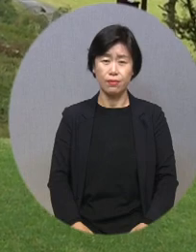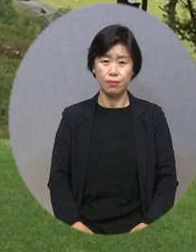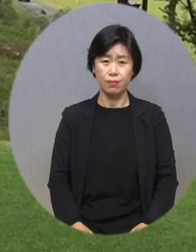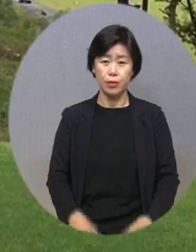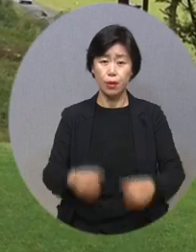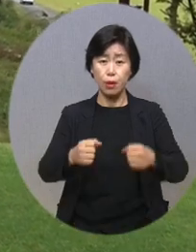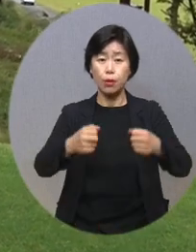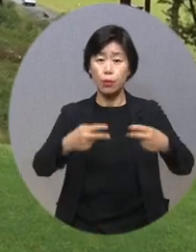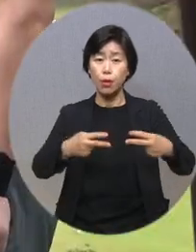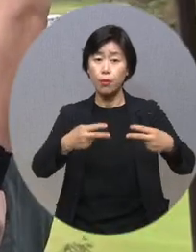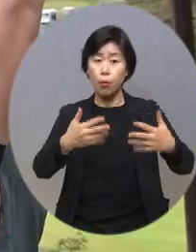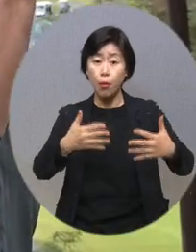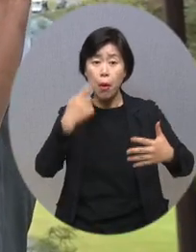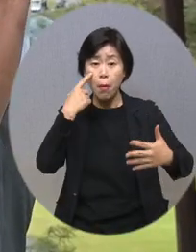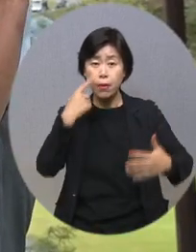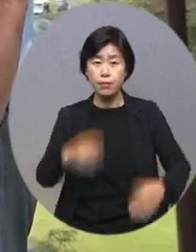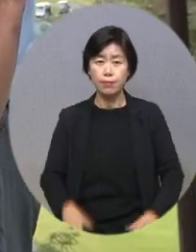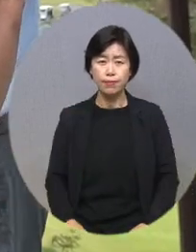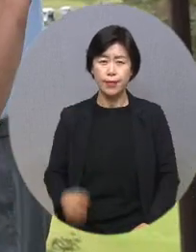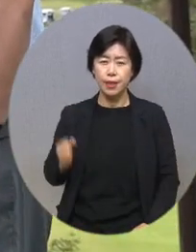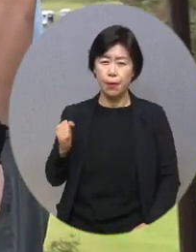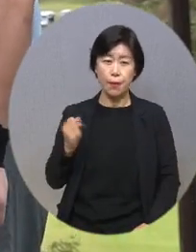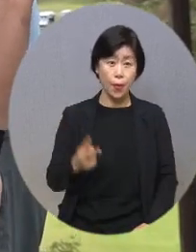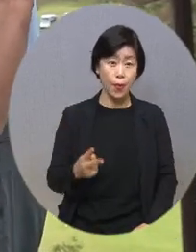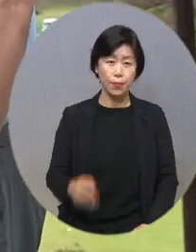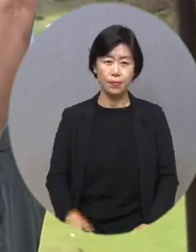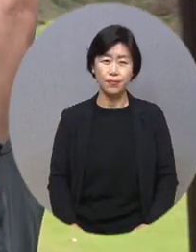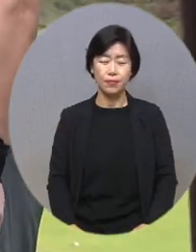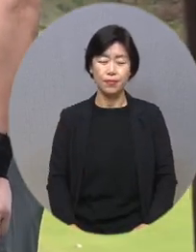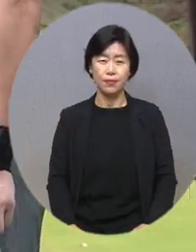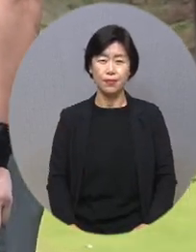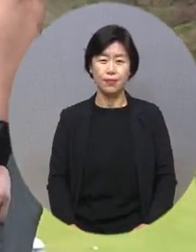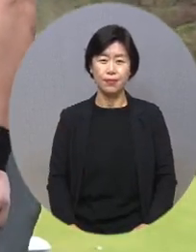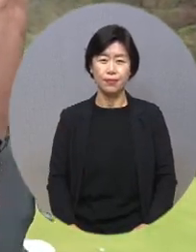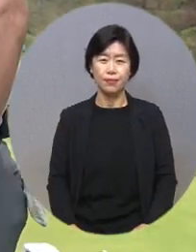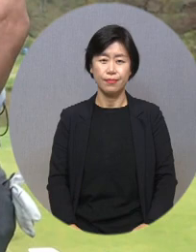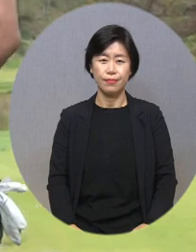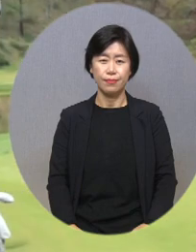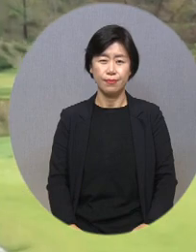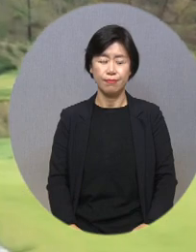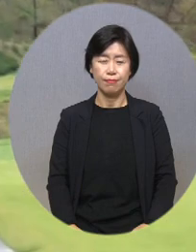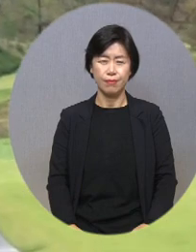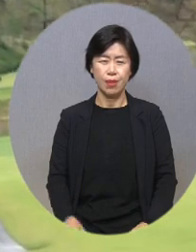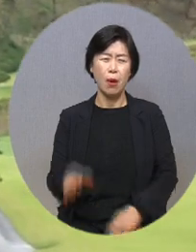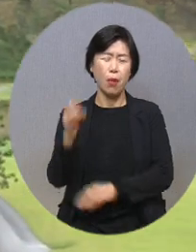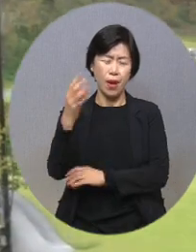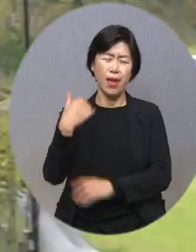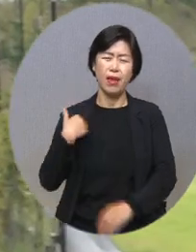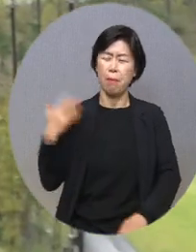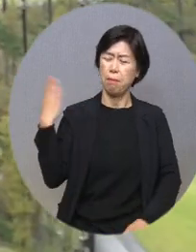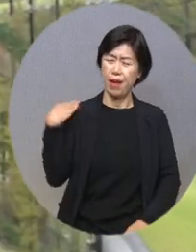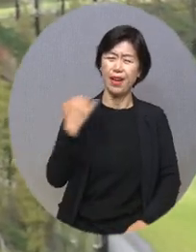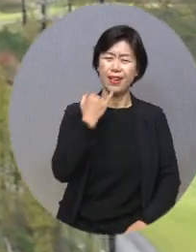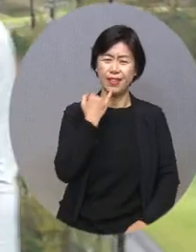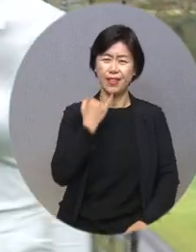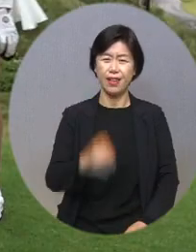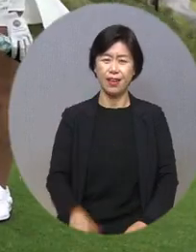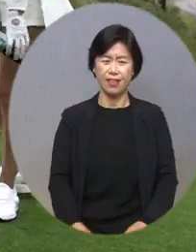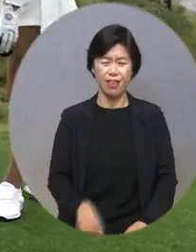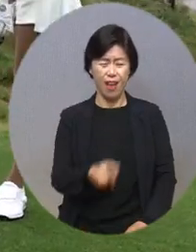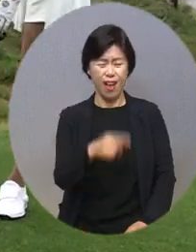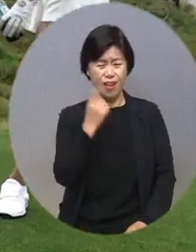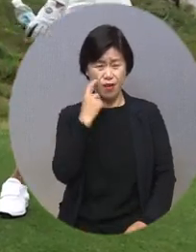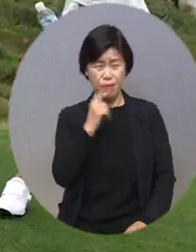가위바위보로. 가위바위보로 해야지. 안 내면 진거 가위바위보. 아 원래 내가 맞으려고 그랬어. 뻥치지 마. 가위바위보. 아